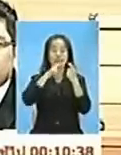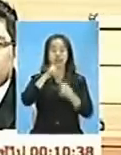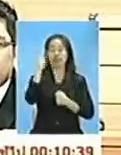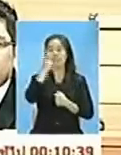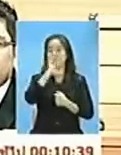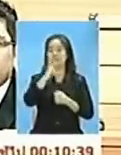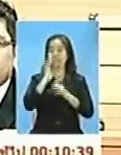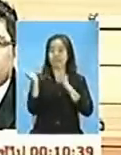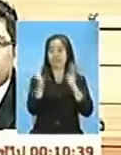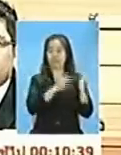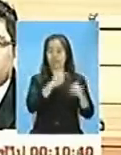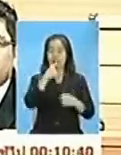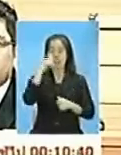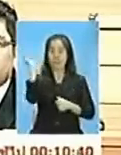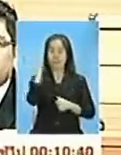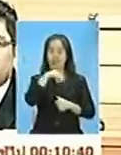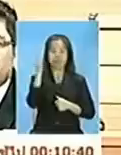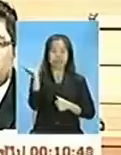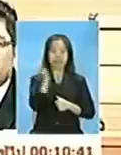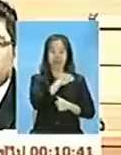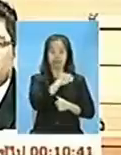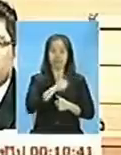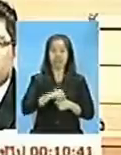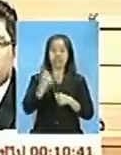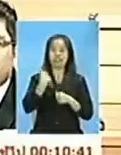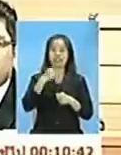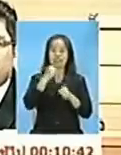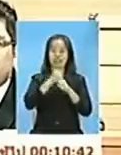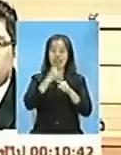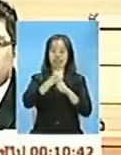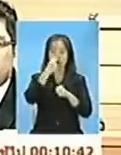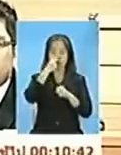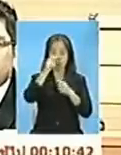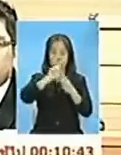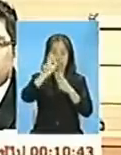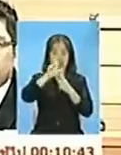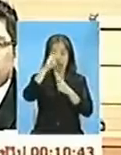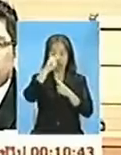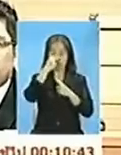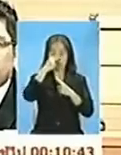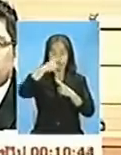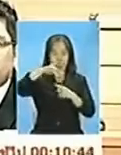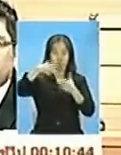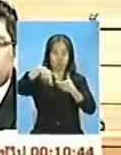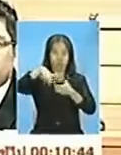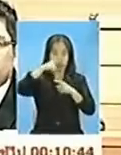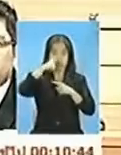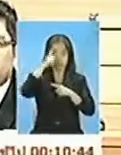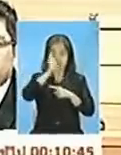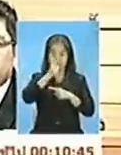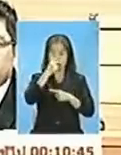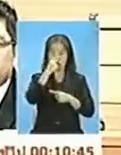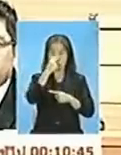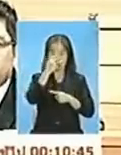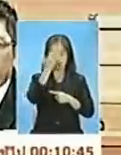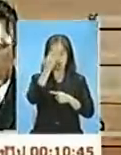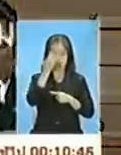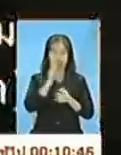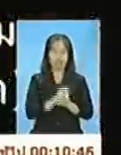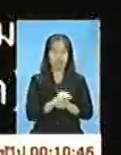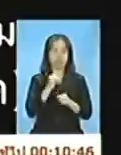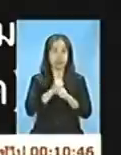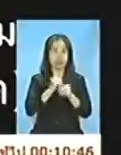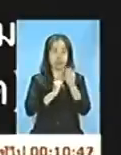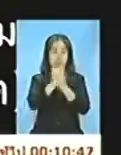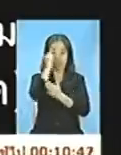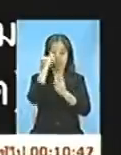เลยมันเหม็นน้ำลายเปล่าๆคลิปที่3ดูดีกว่าแล้วจะดูว่ามีจริงหรือเปล่า ของผมของแท้ทั้งนั้นดูสิครับเส้นทาง